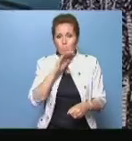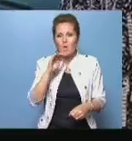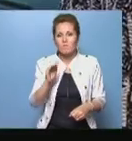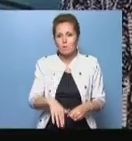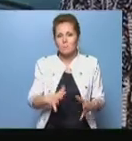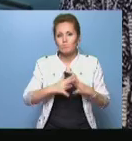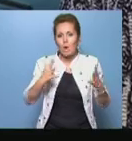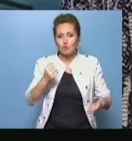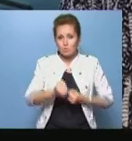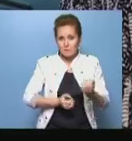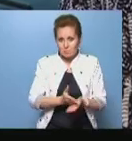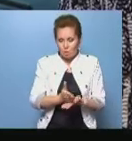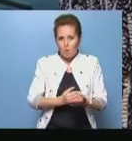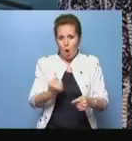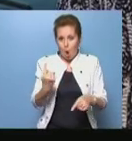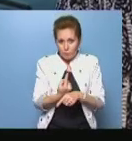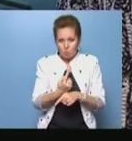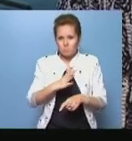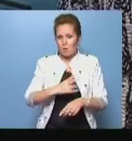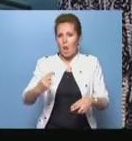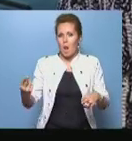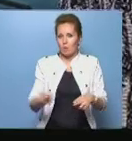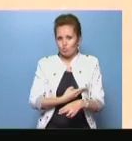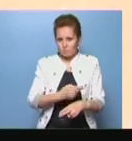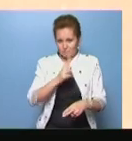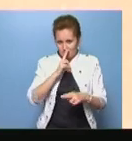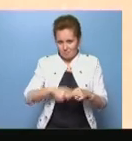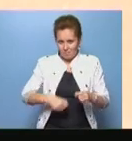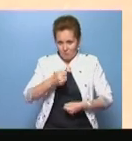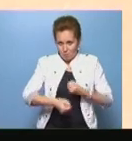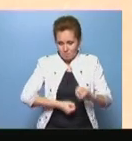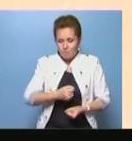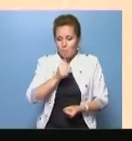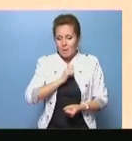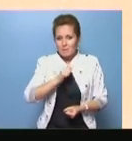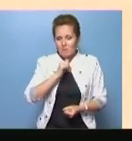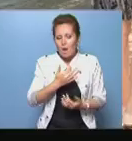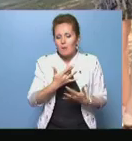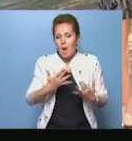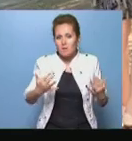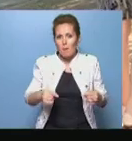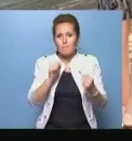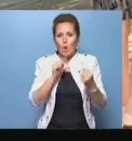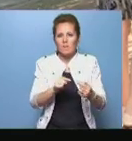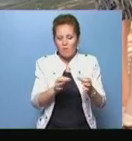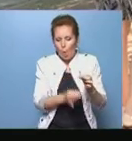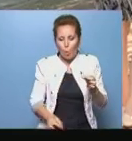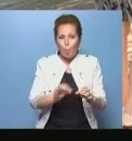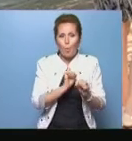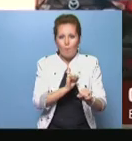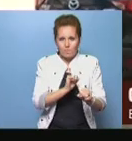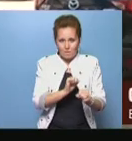велостажем, однажды лишился своего двухколесного транспорта. Протестировав множество противоугонок, сегодня Сергей советует только